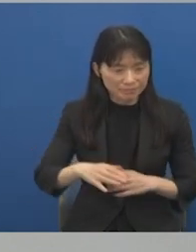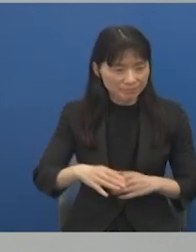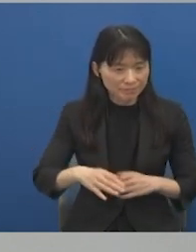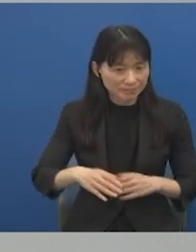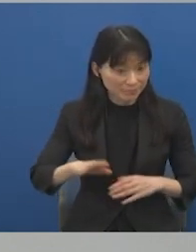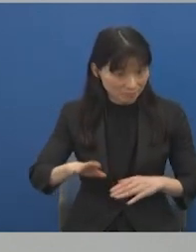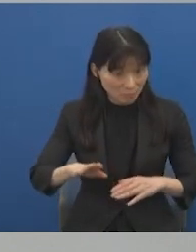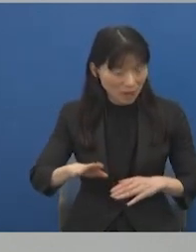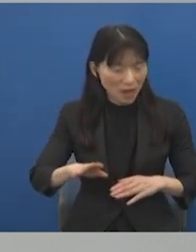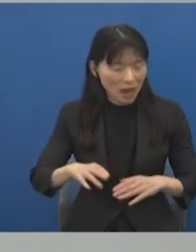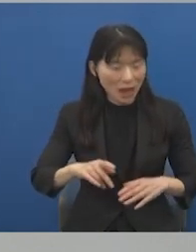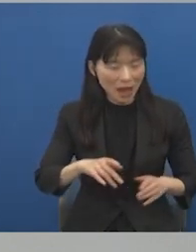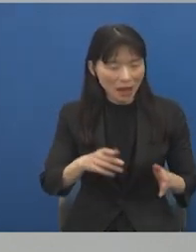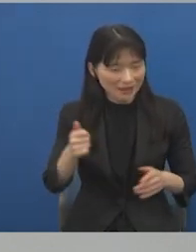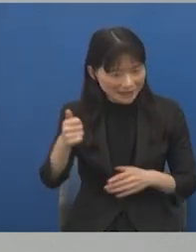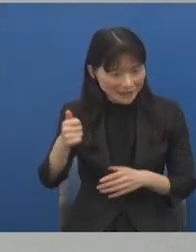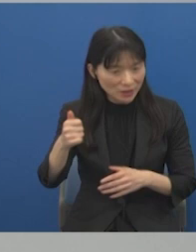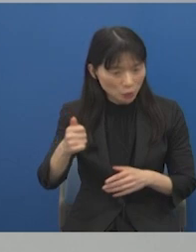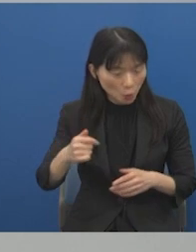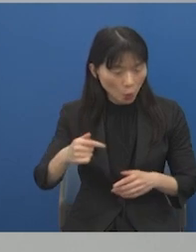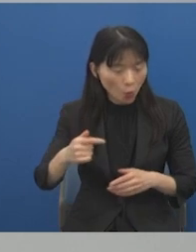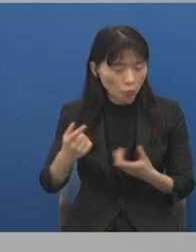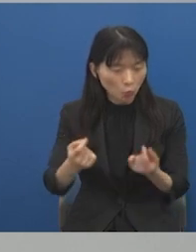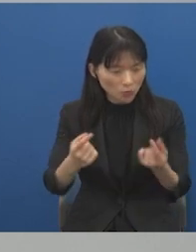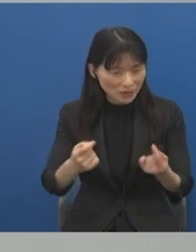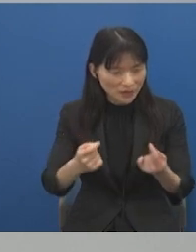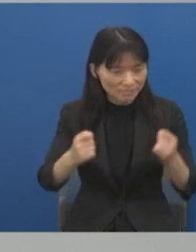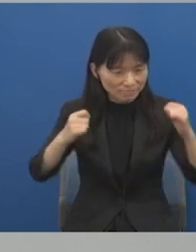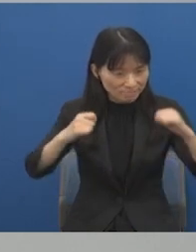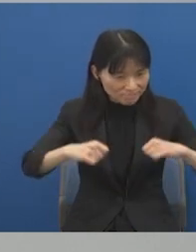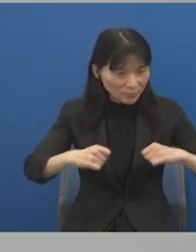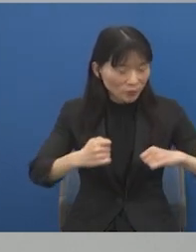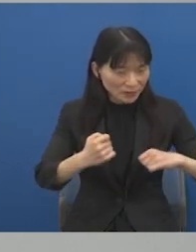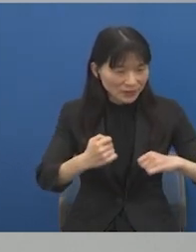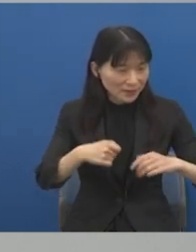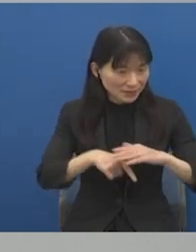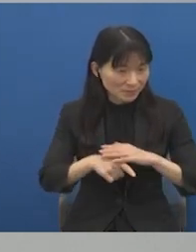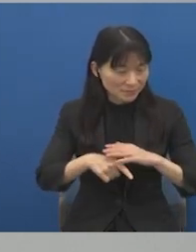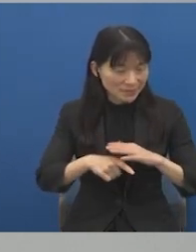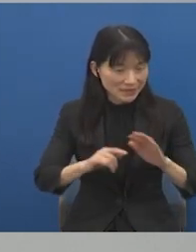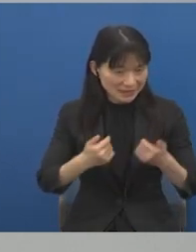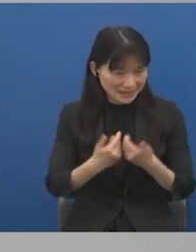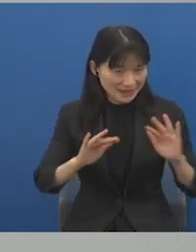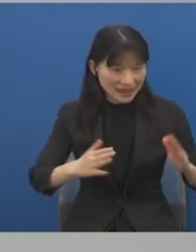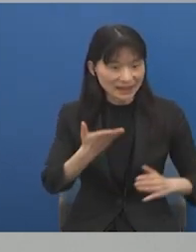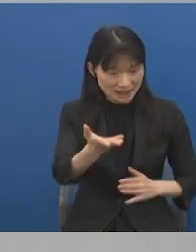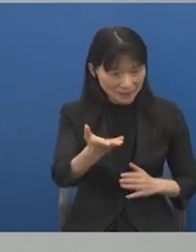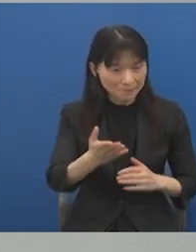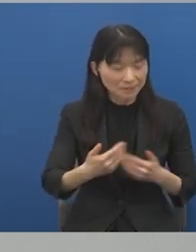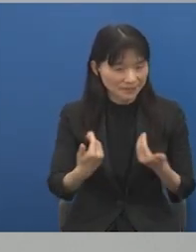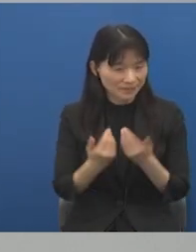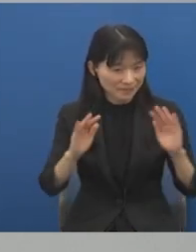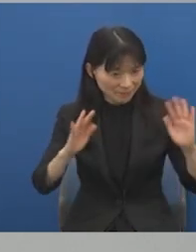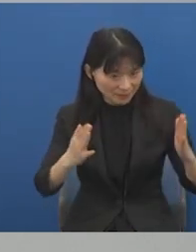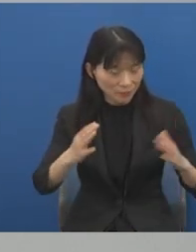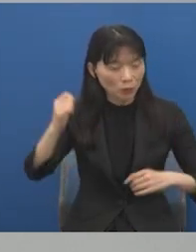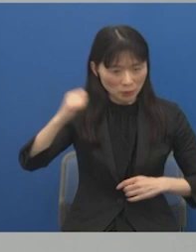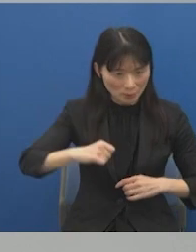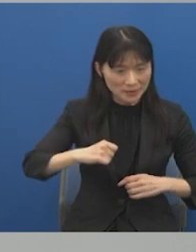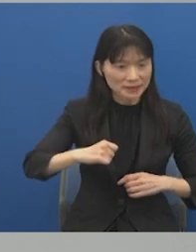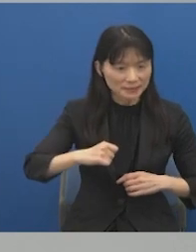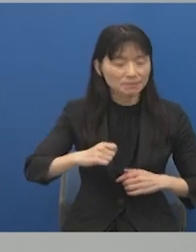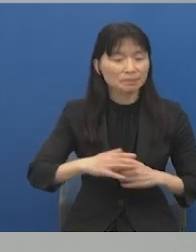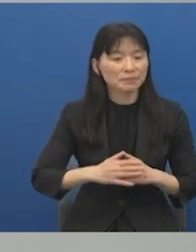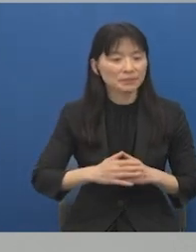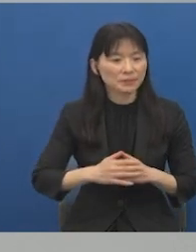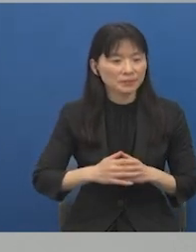の道端議員の動議のとおり、決することにご異議ありませんか。ご異議なしと認めます。よって